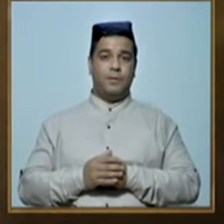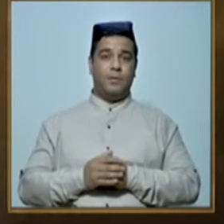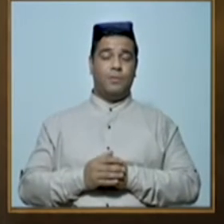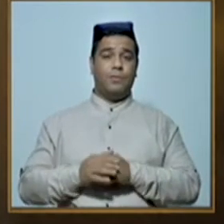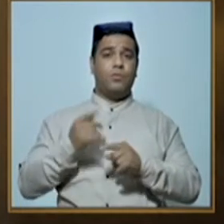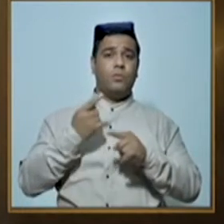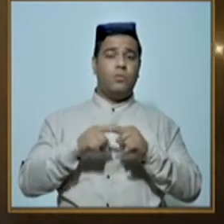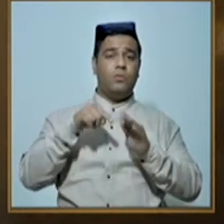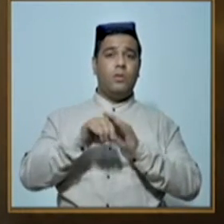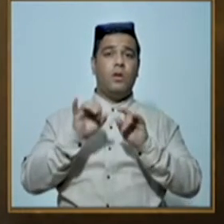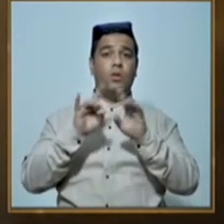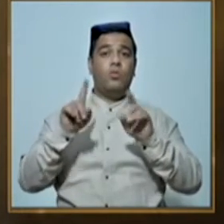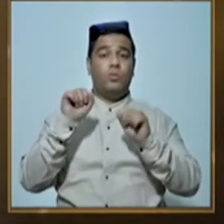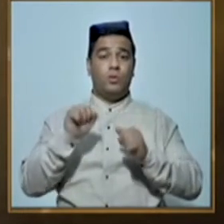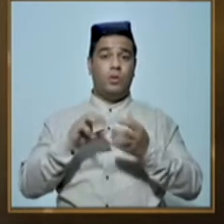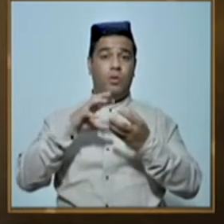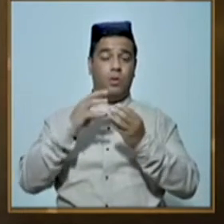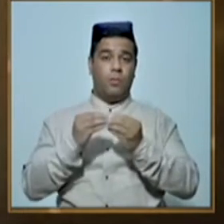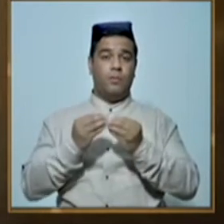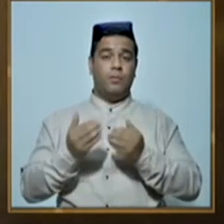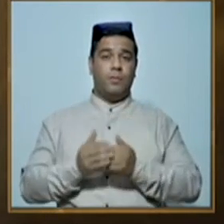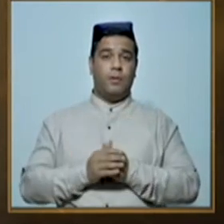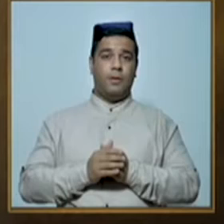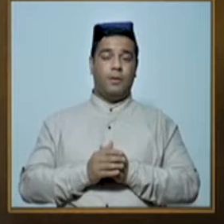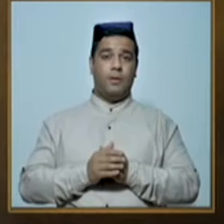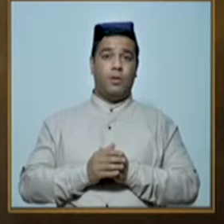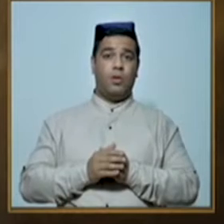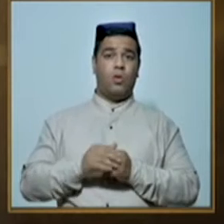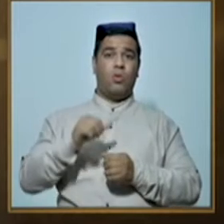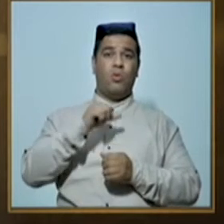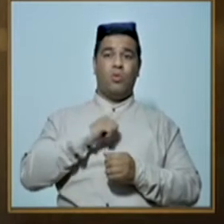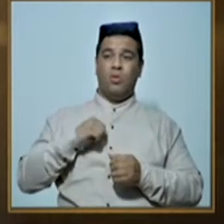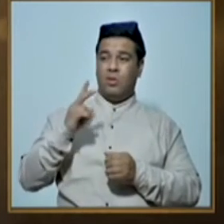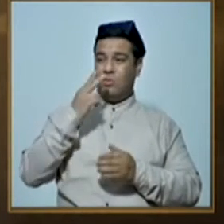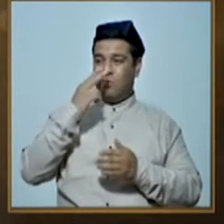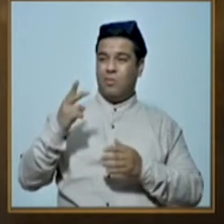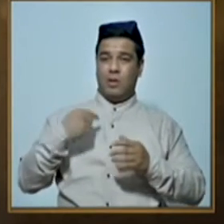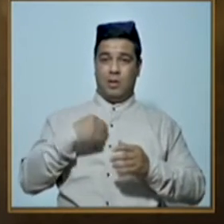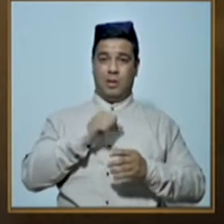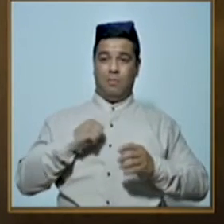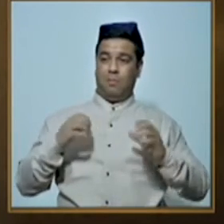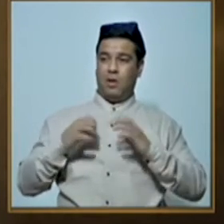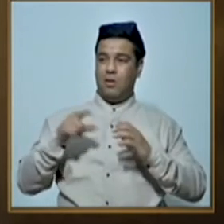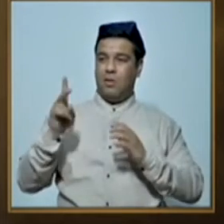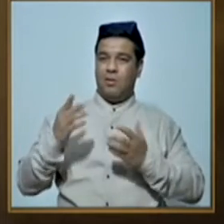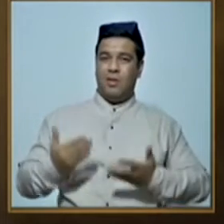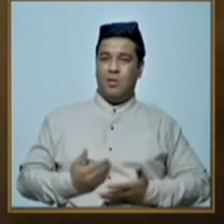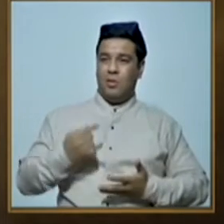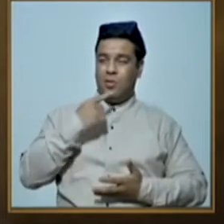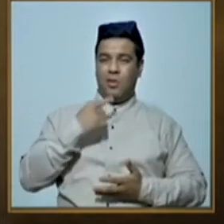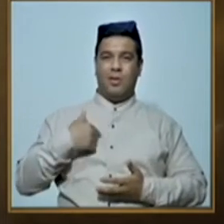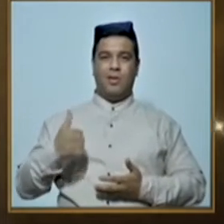Uni tasarrufatlari mana shu sifatdan kelib chiqib bo'ladi. O'zidan past odamlarni ko'rganda g'odayadi, kibr